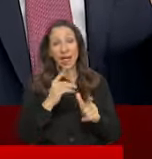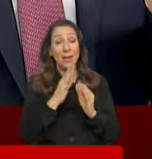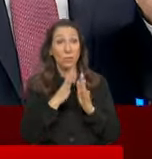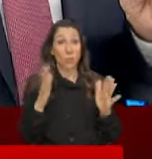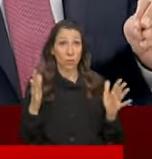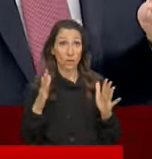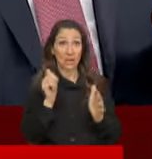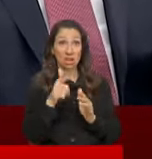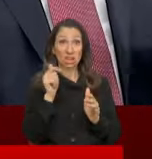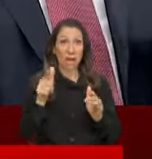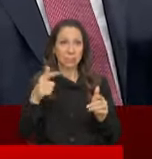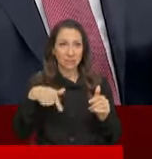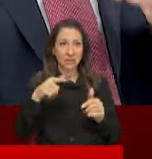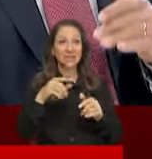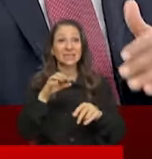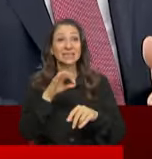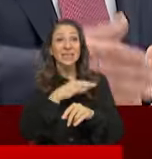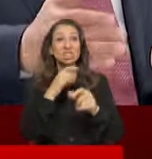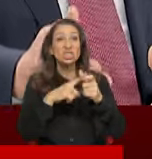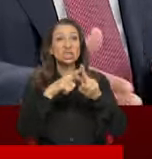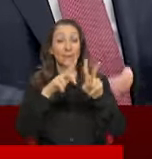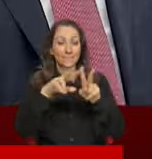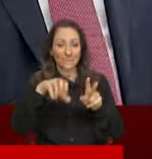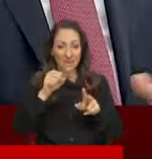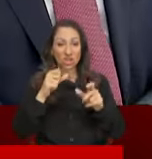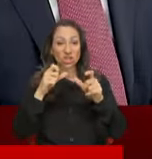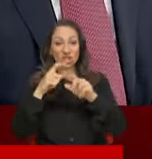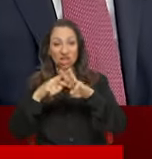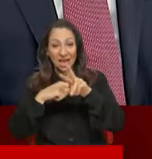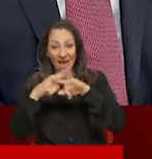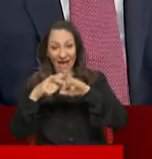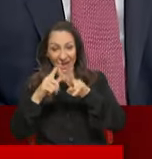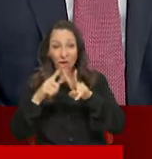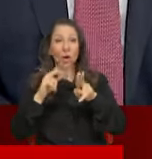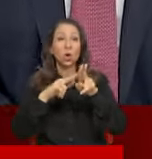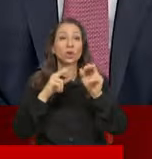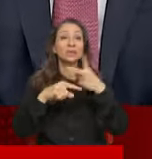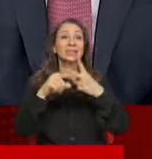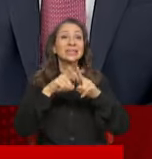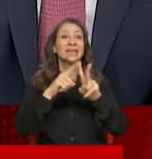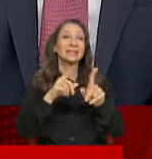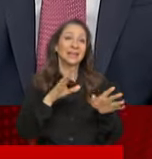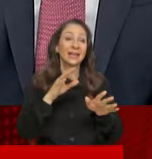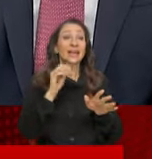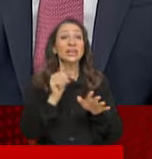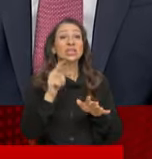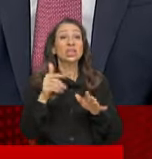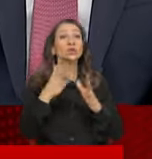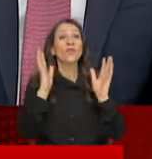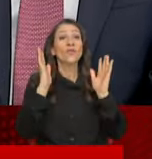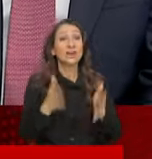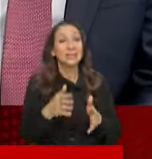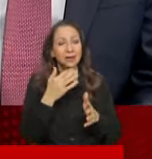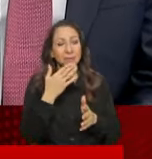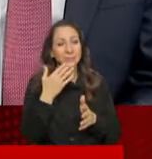büyük ilçelerimiz Sarıçam Merkez Ceyhan ve Kozan Merkez ilçelerimiz değil zaten ilçelerin büyük bölümünde